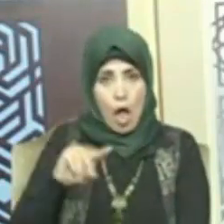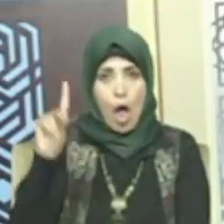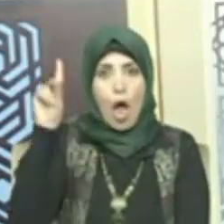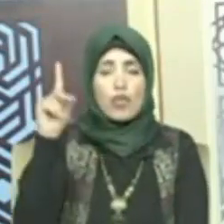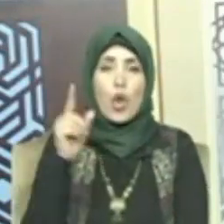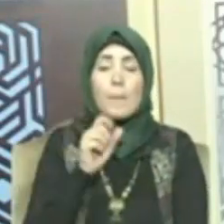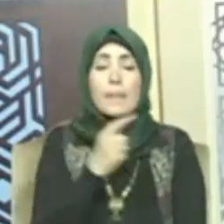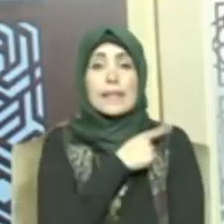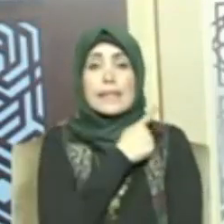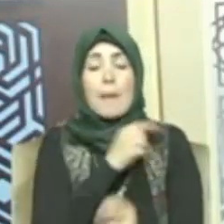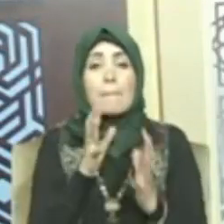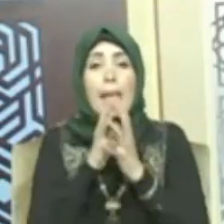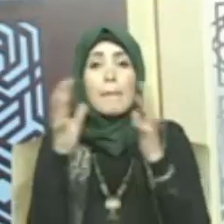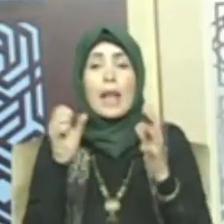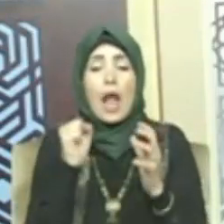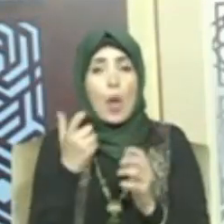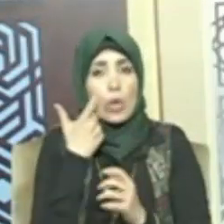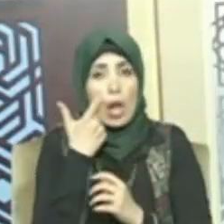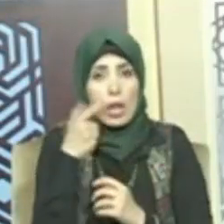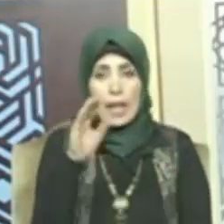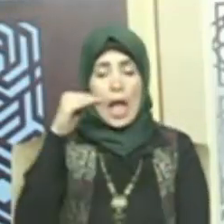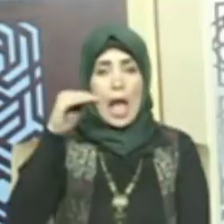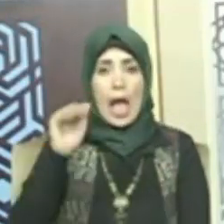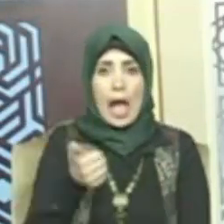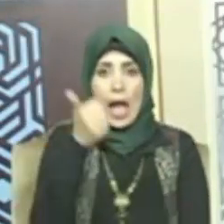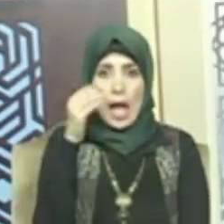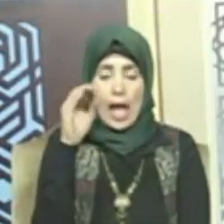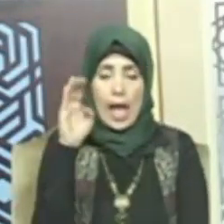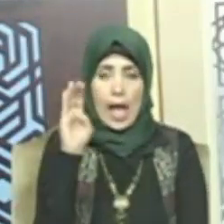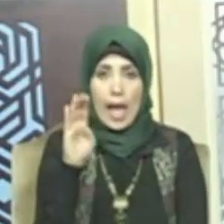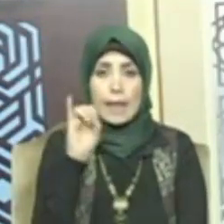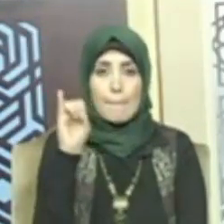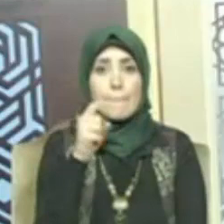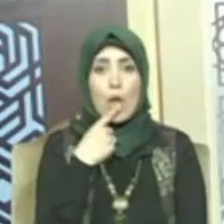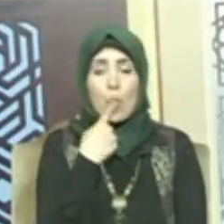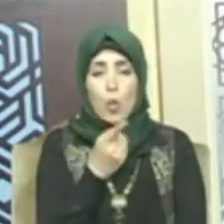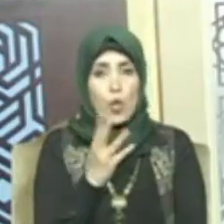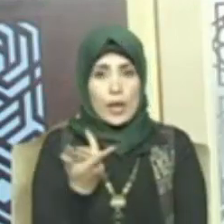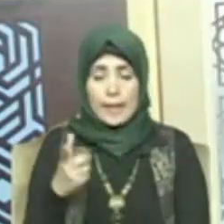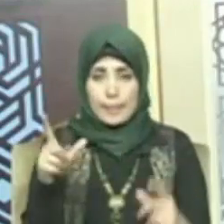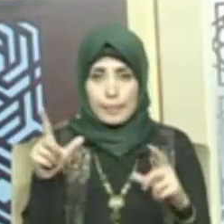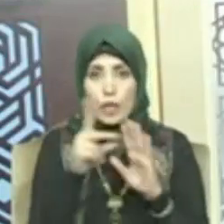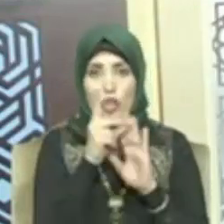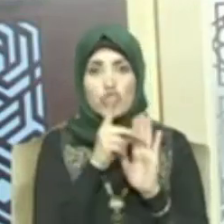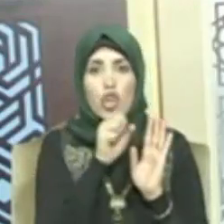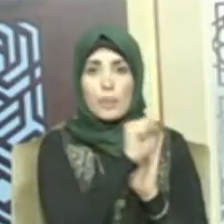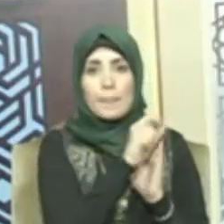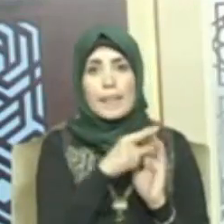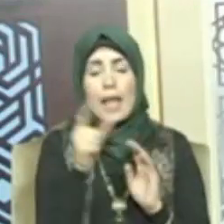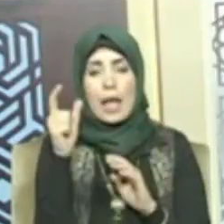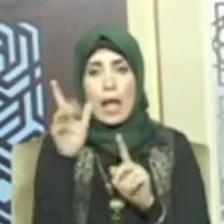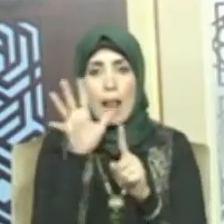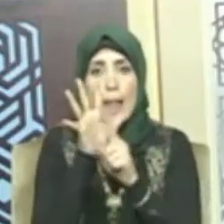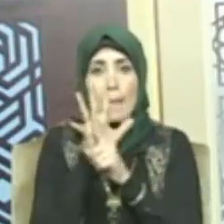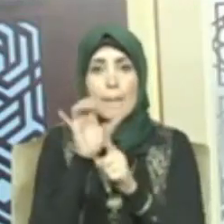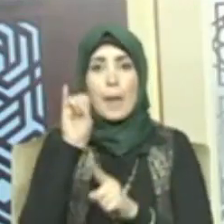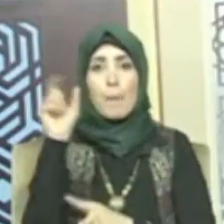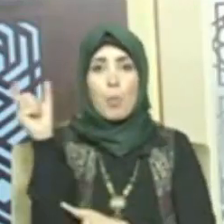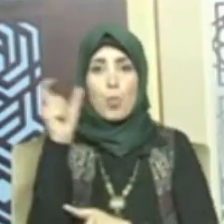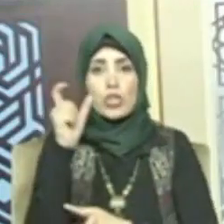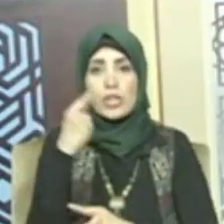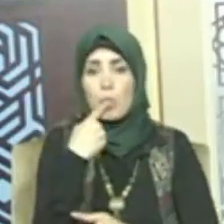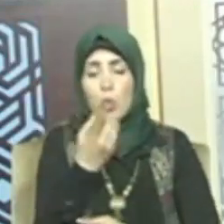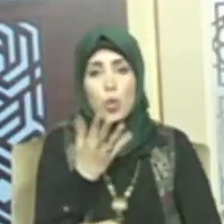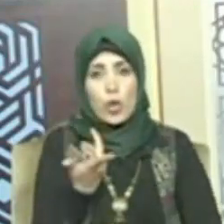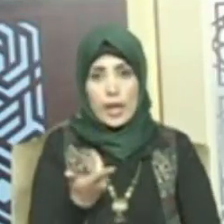مستدركه، أخرج الحاكم في مستدركه على شرط الإمام مسلم عن سيدنا عبد الله بن عمرو بن